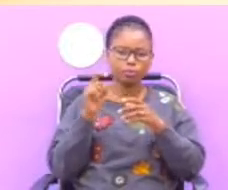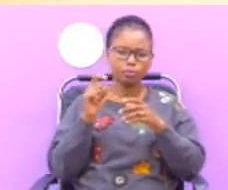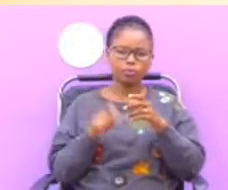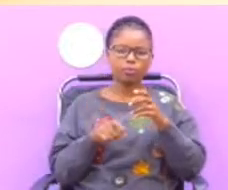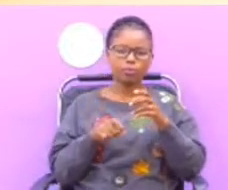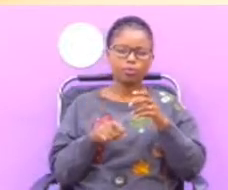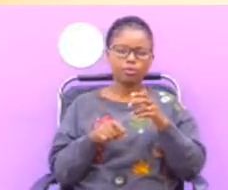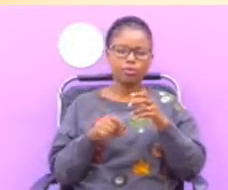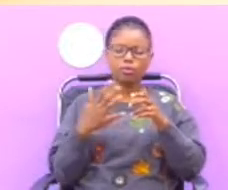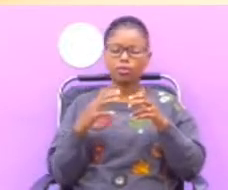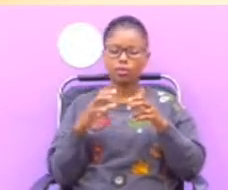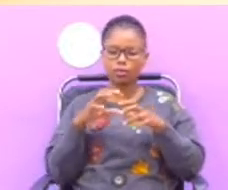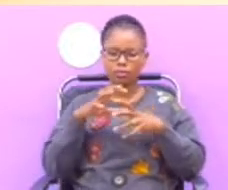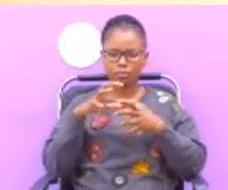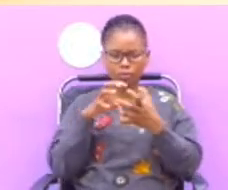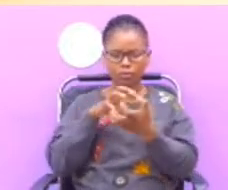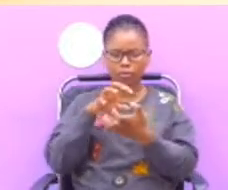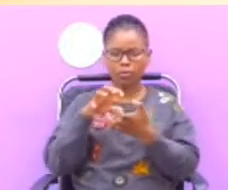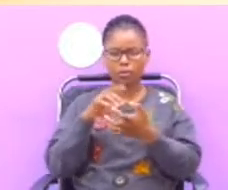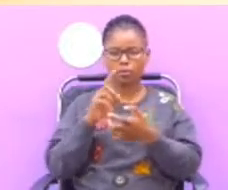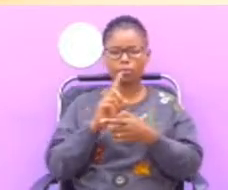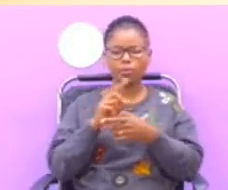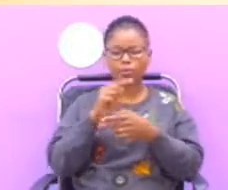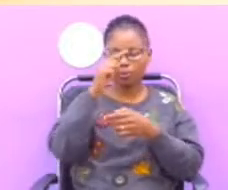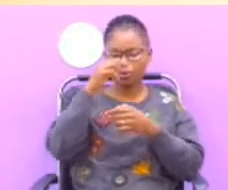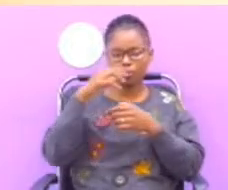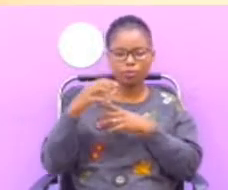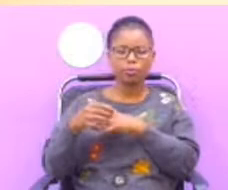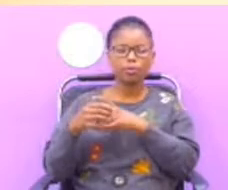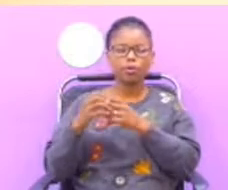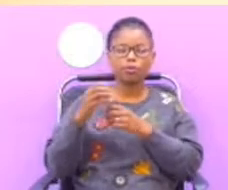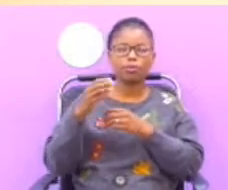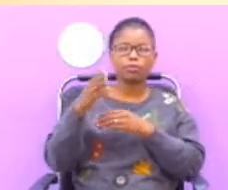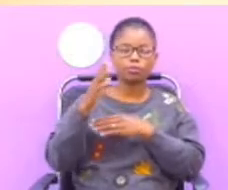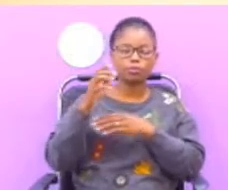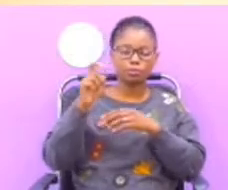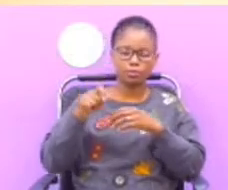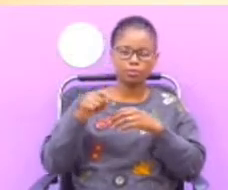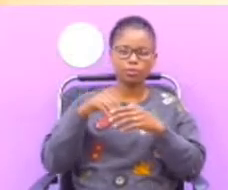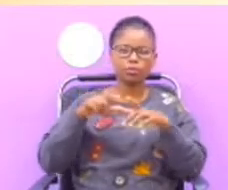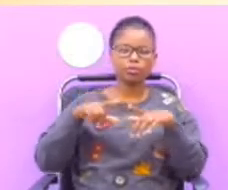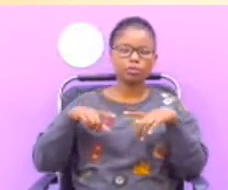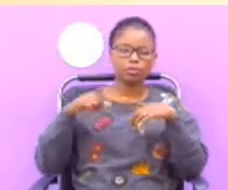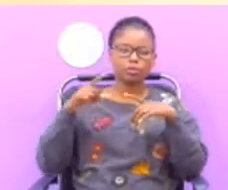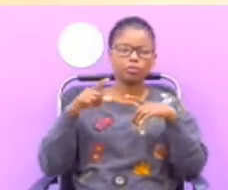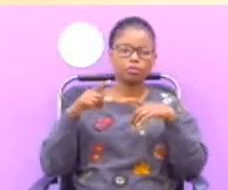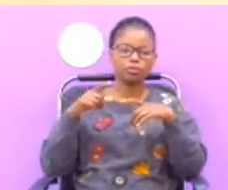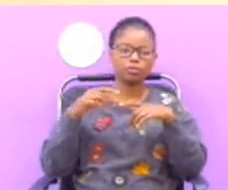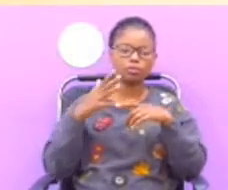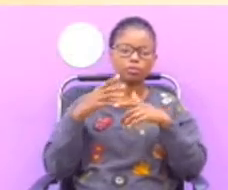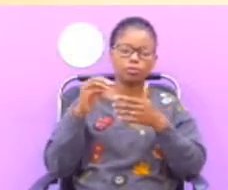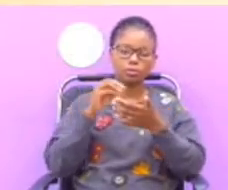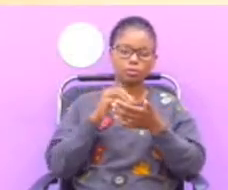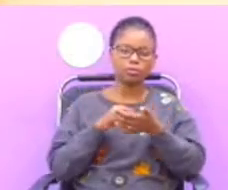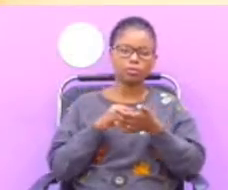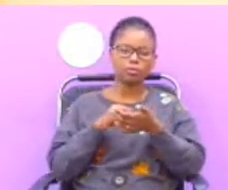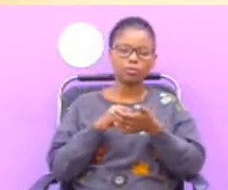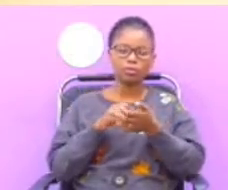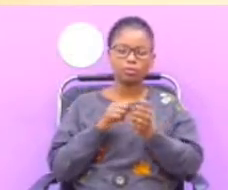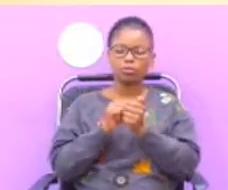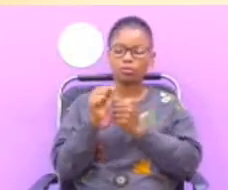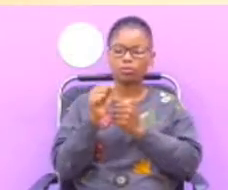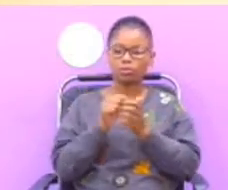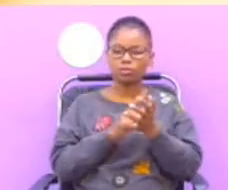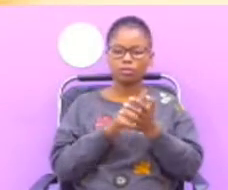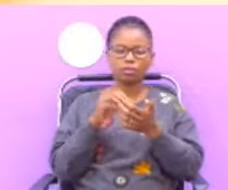gĩaku gĩkũra kana kĩharagane tondũ nĩ hinya wa Ngai ũrĩ igũrũ rĩaku na mũtigacoka kũmbũrwo rĩngĩ